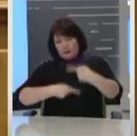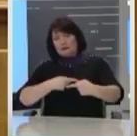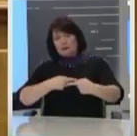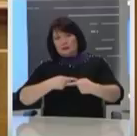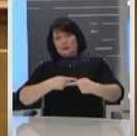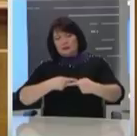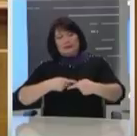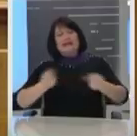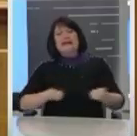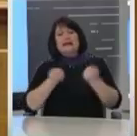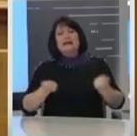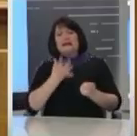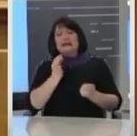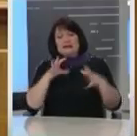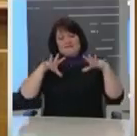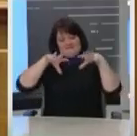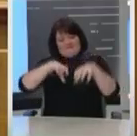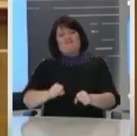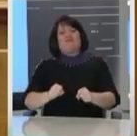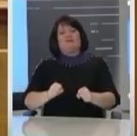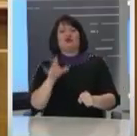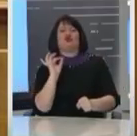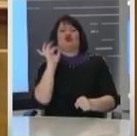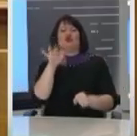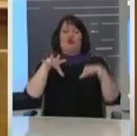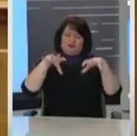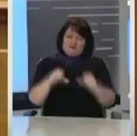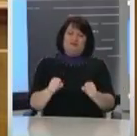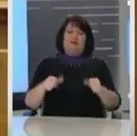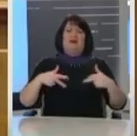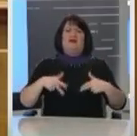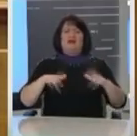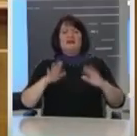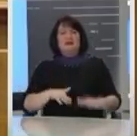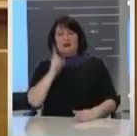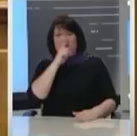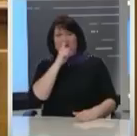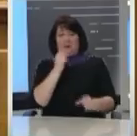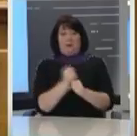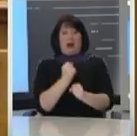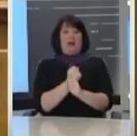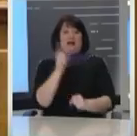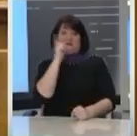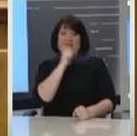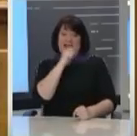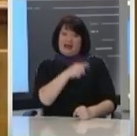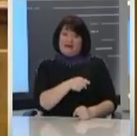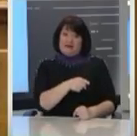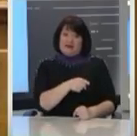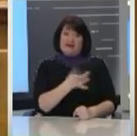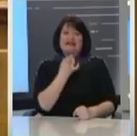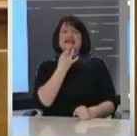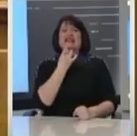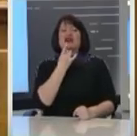που κάνετε για να μείνετε γαντζωμένοι στην εξουσία. Κάνατε το ψέμα επάγγελμα και ανάγατε τον κινησμό σε